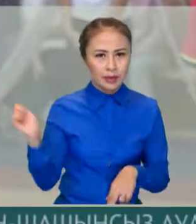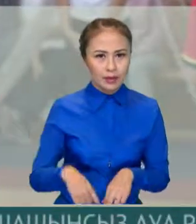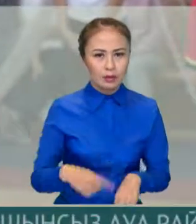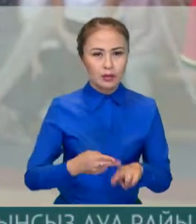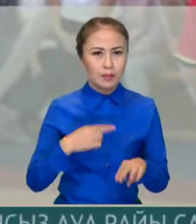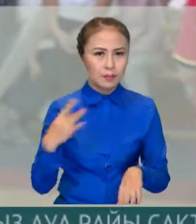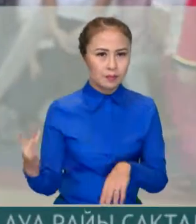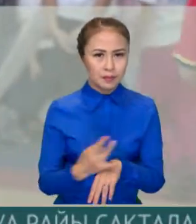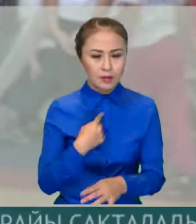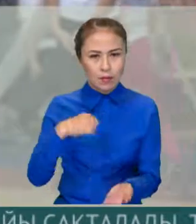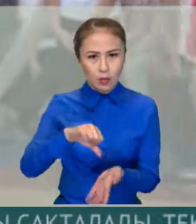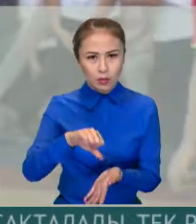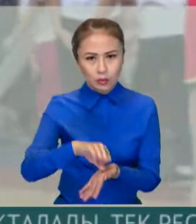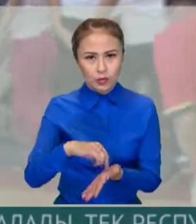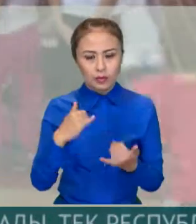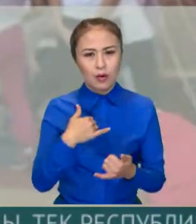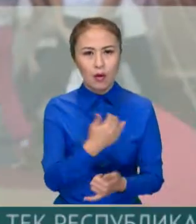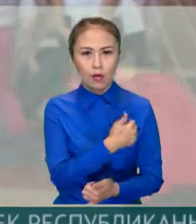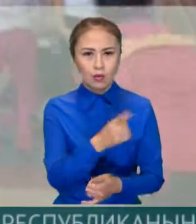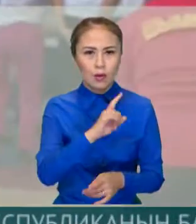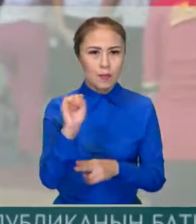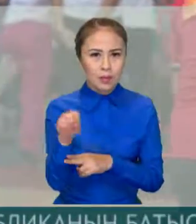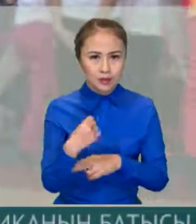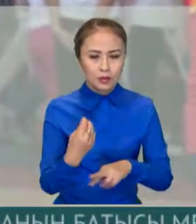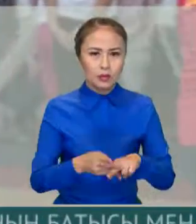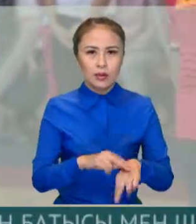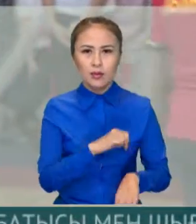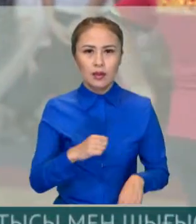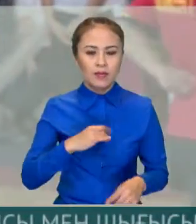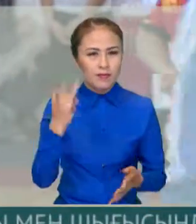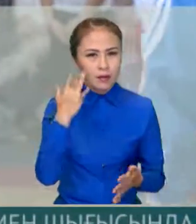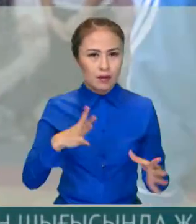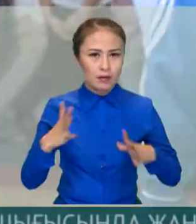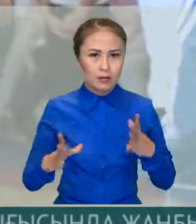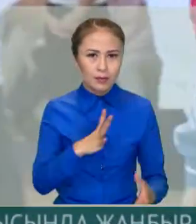алғаш рет қатысқалы отырмын. Ендігі үмітім жеңіске жету. Ол үшін жатпай тұрмай дайындалдық.